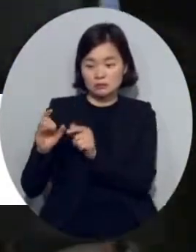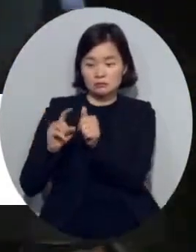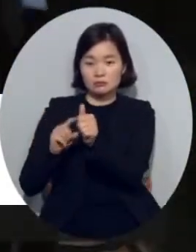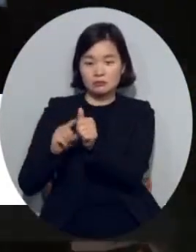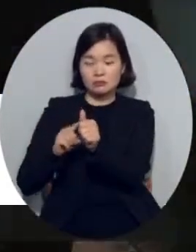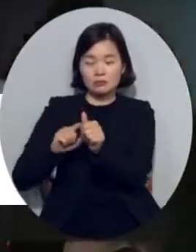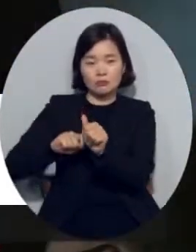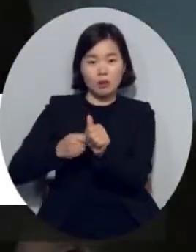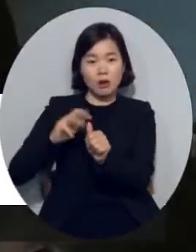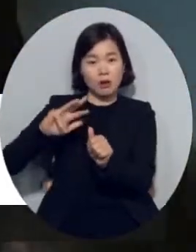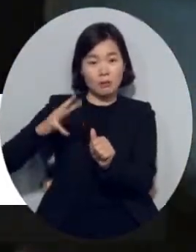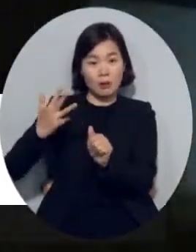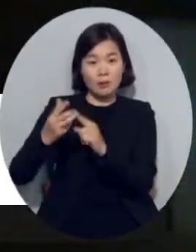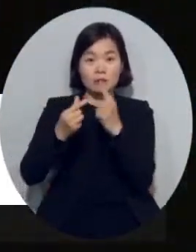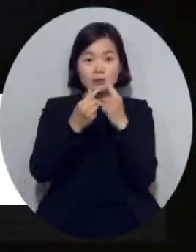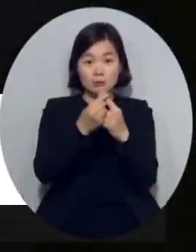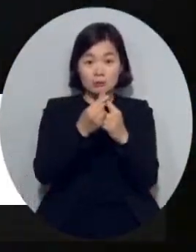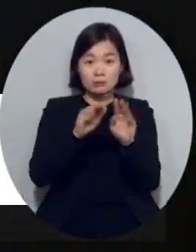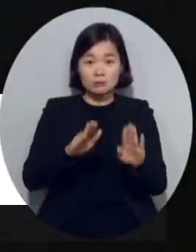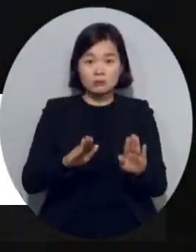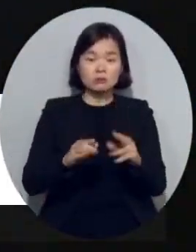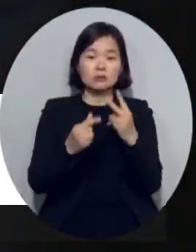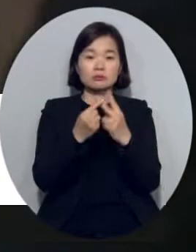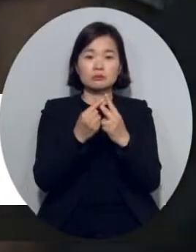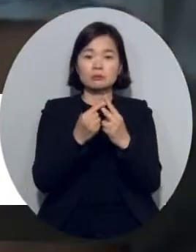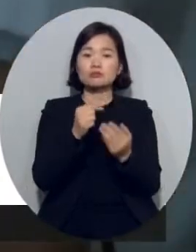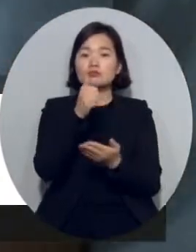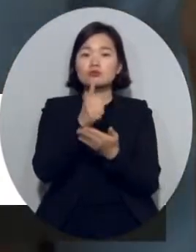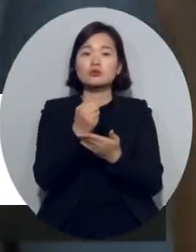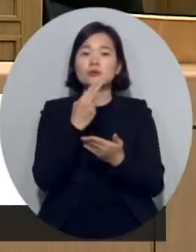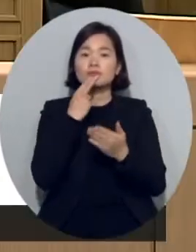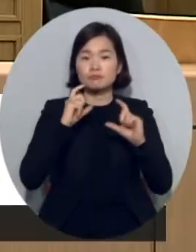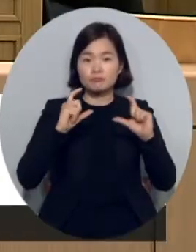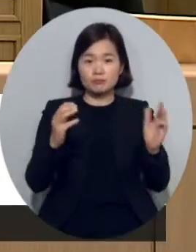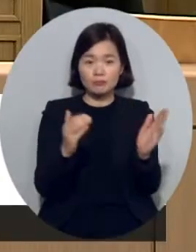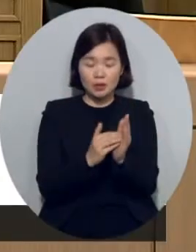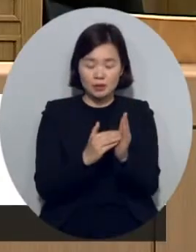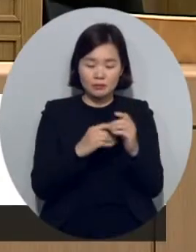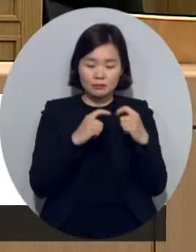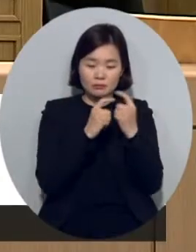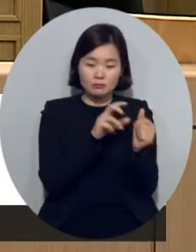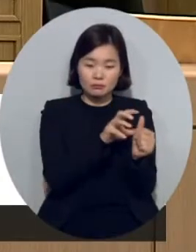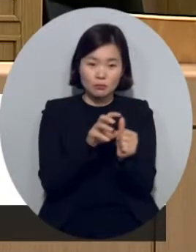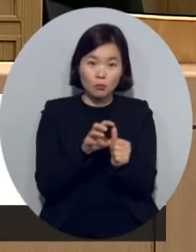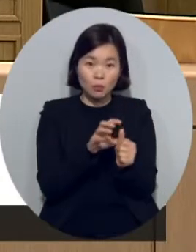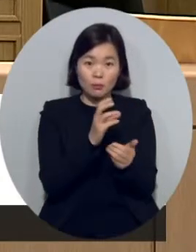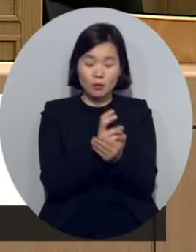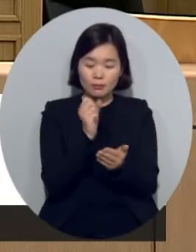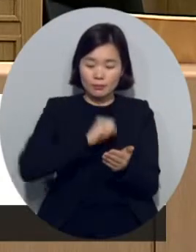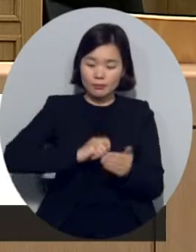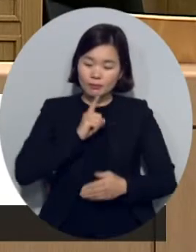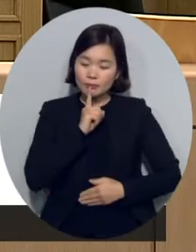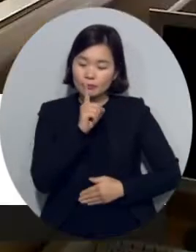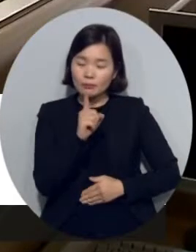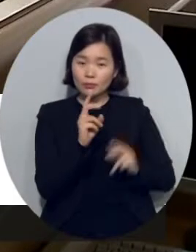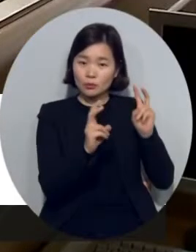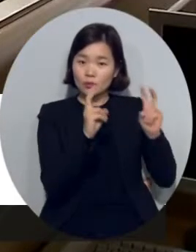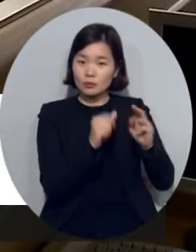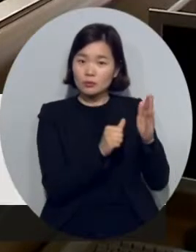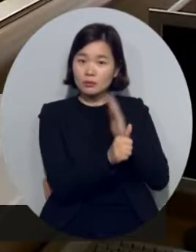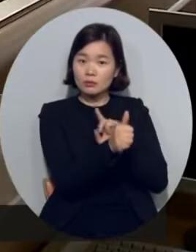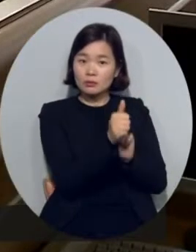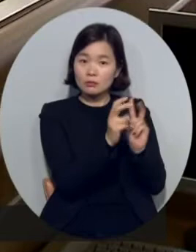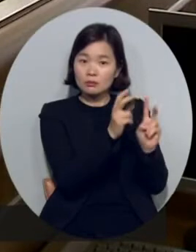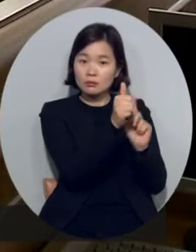800만원을 선고한 원심을 깨고 무죄를 선고했습니다 개인정보보호법 위반 등의 혐의로 기소된 모 업체 대표와